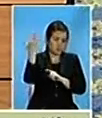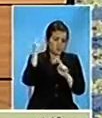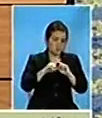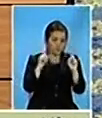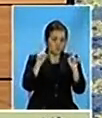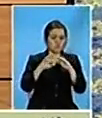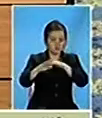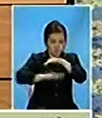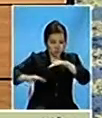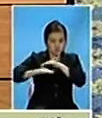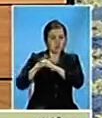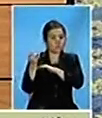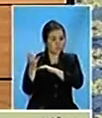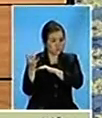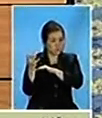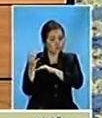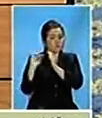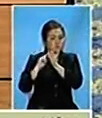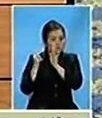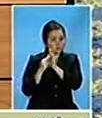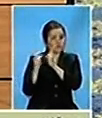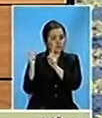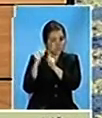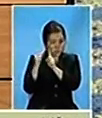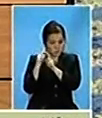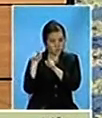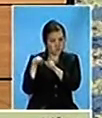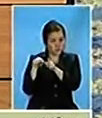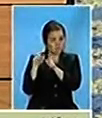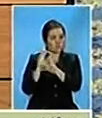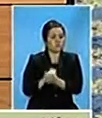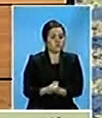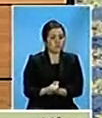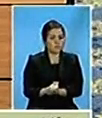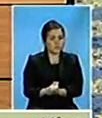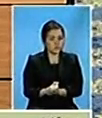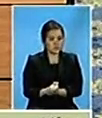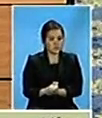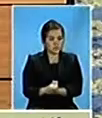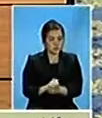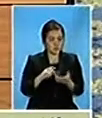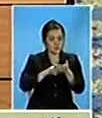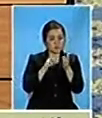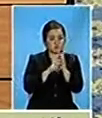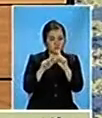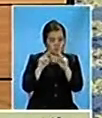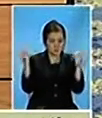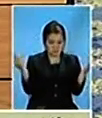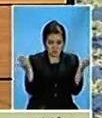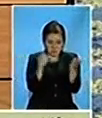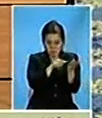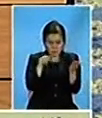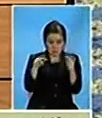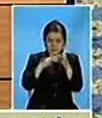ที่มาที่ไปแล้วทำให้เกิดความหมายของตัวความหมายเดียวเนี่ยมีความหมายแตกต่างกันในกฎหมาย2ฉบับน